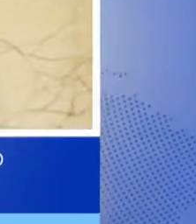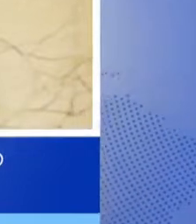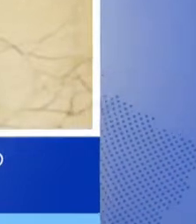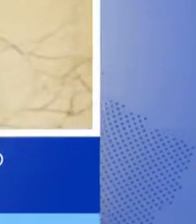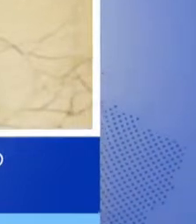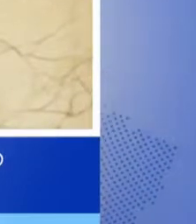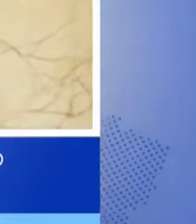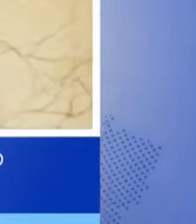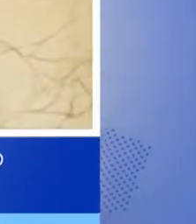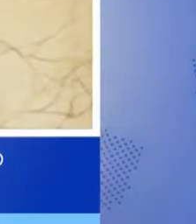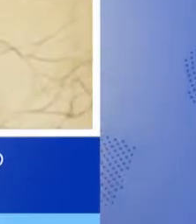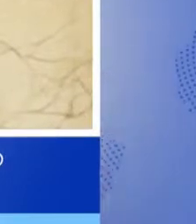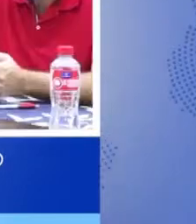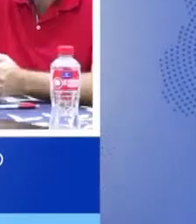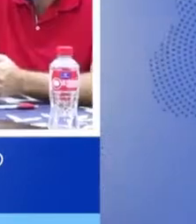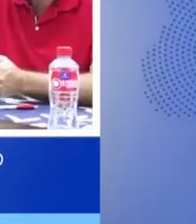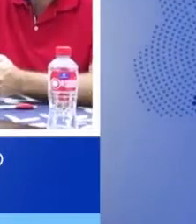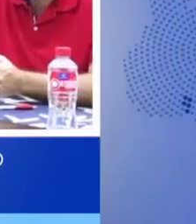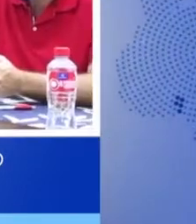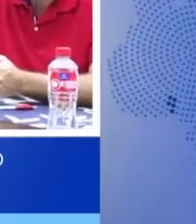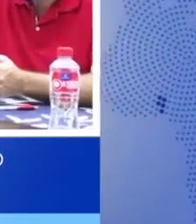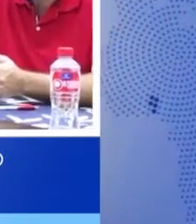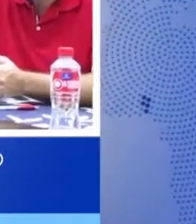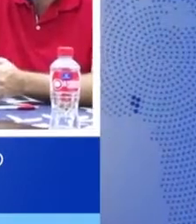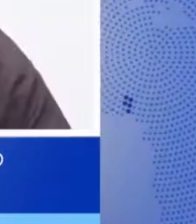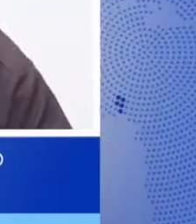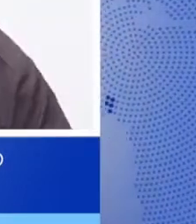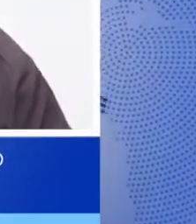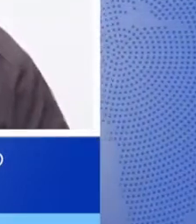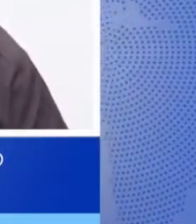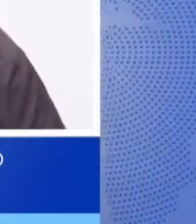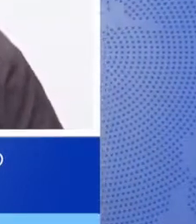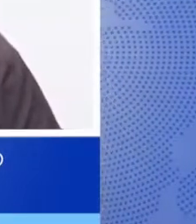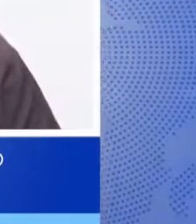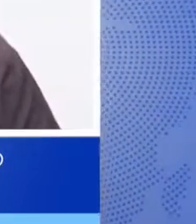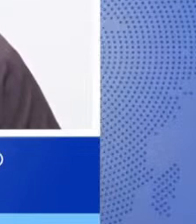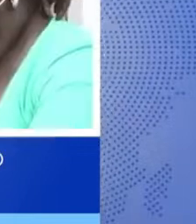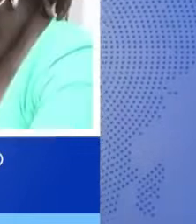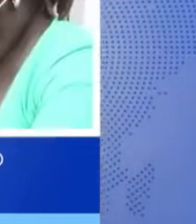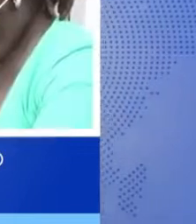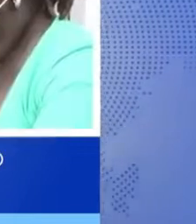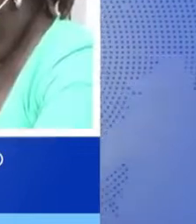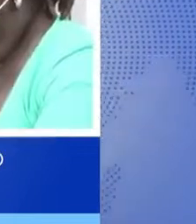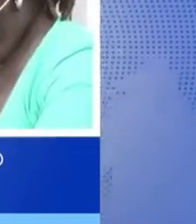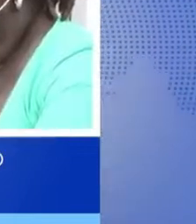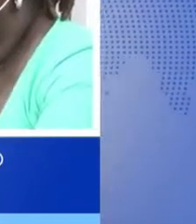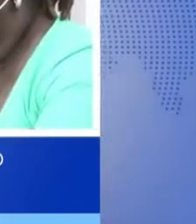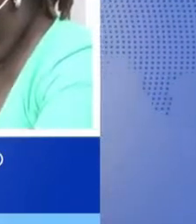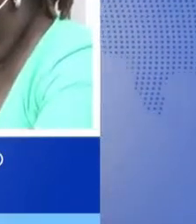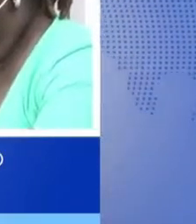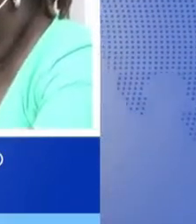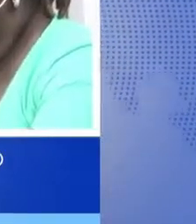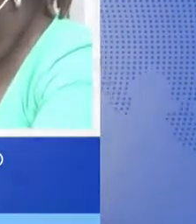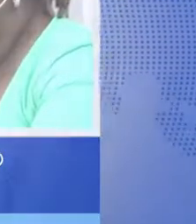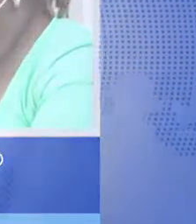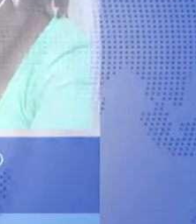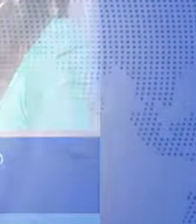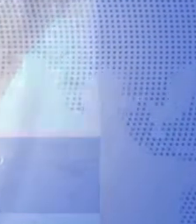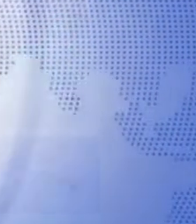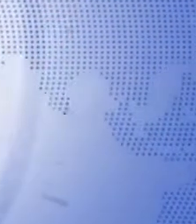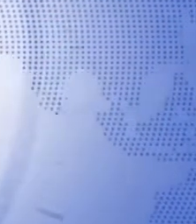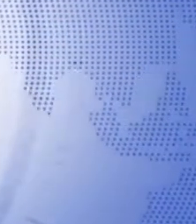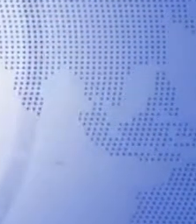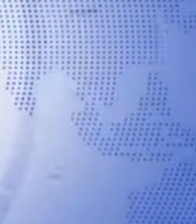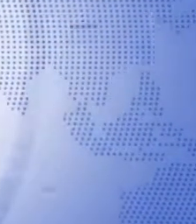CEDEAO. Elle a initié à Cotonou un atelier de plaidoyer et de partage d'informations sur les règles communes applicables aux